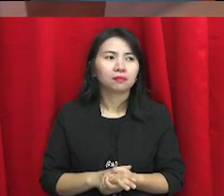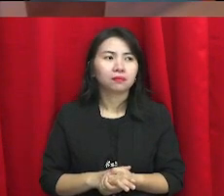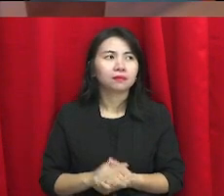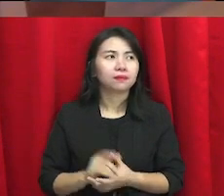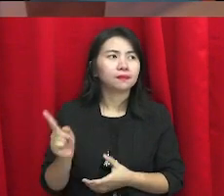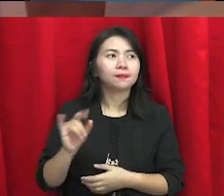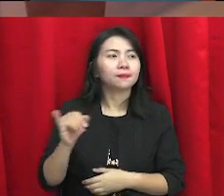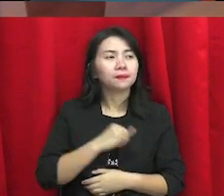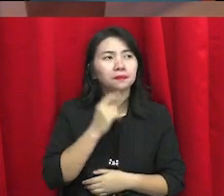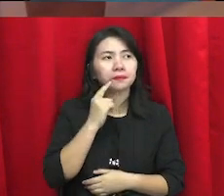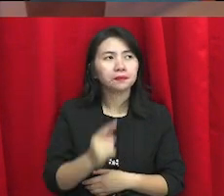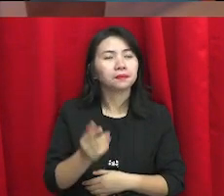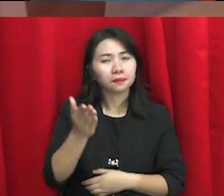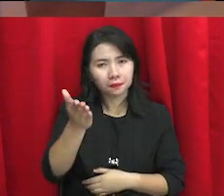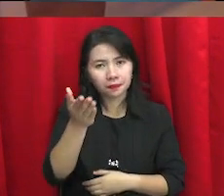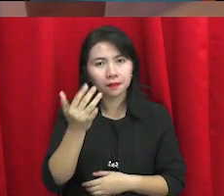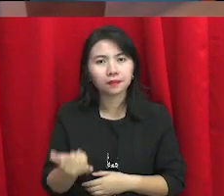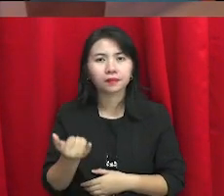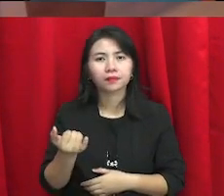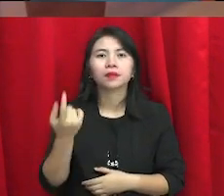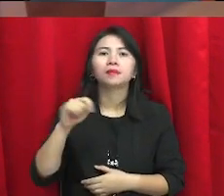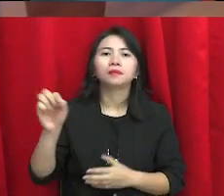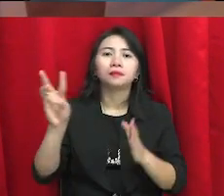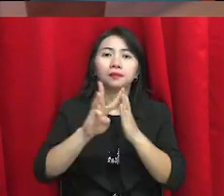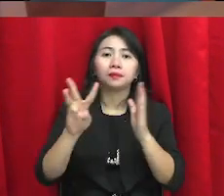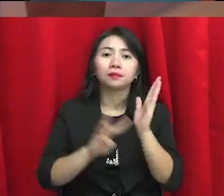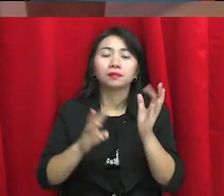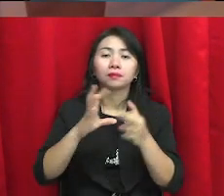inyo, ang will na Diyos,